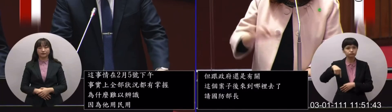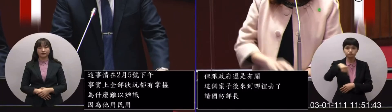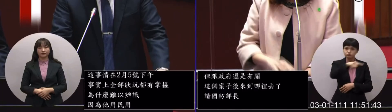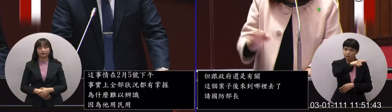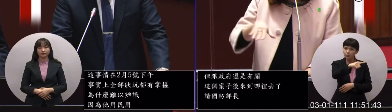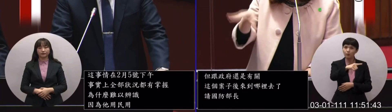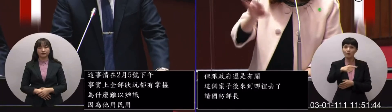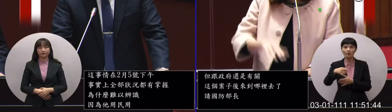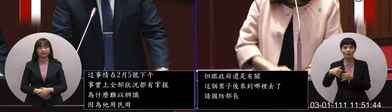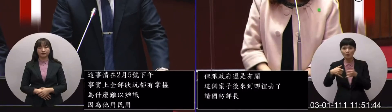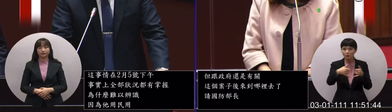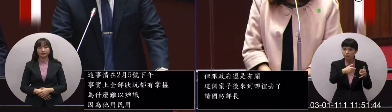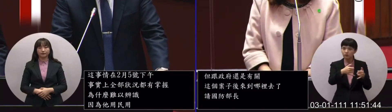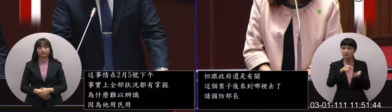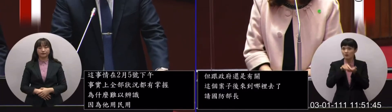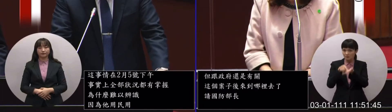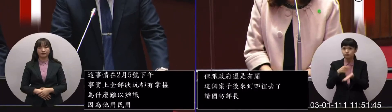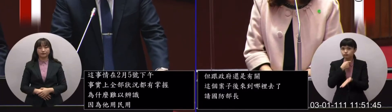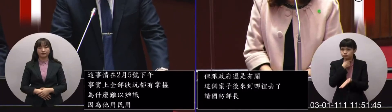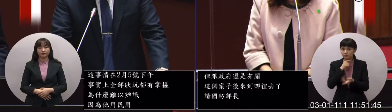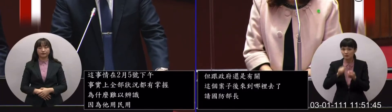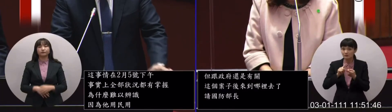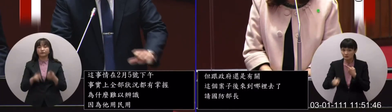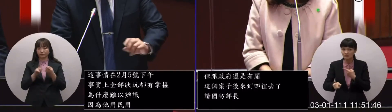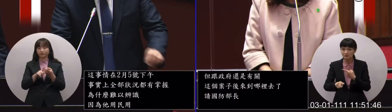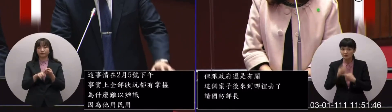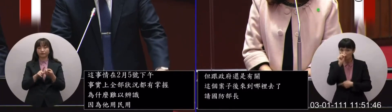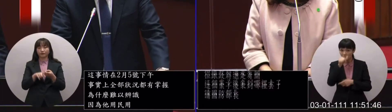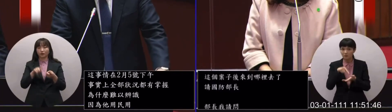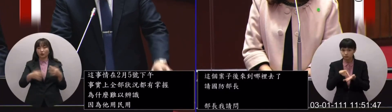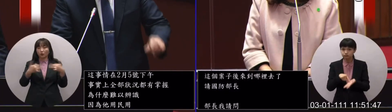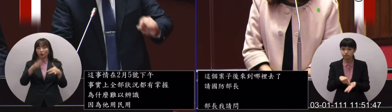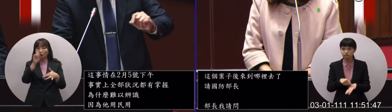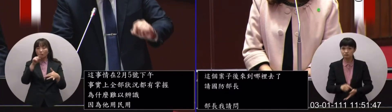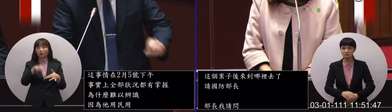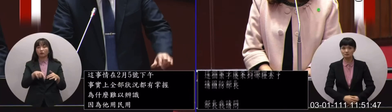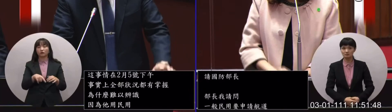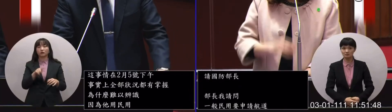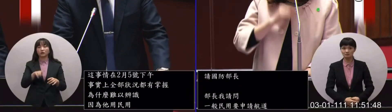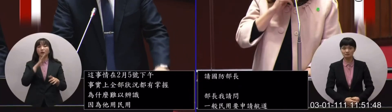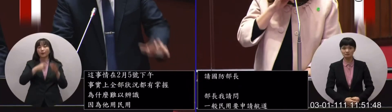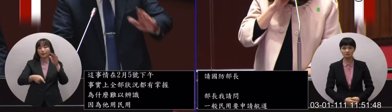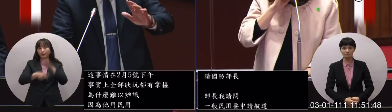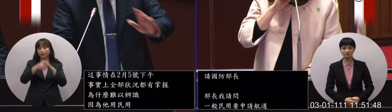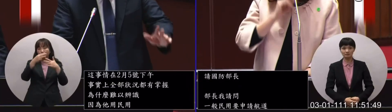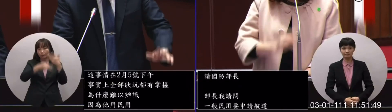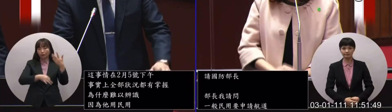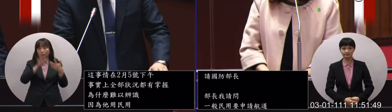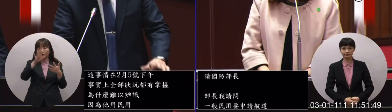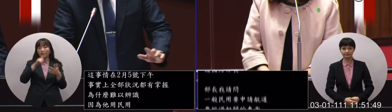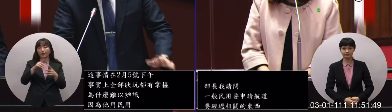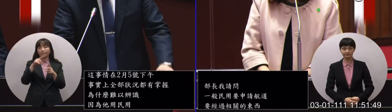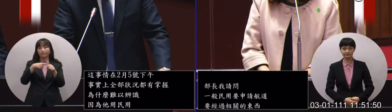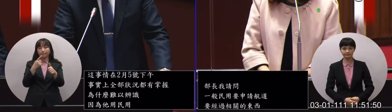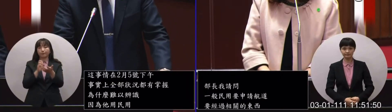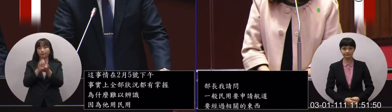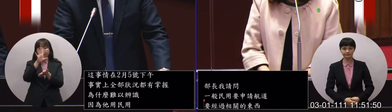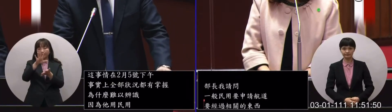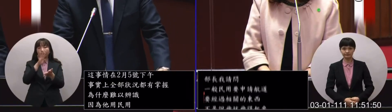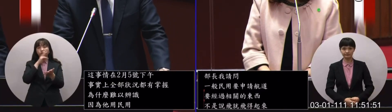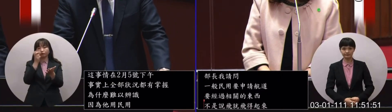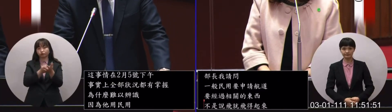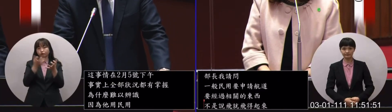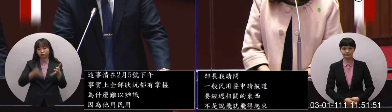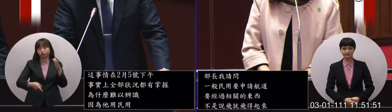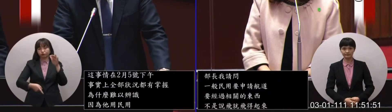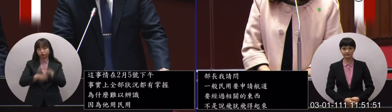这个东西？它不是说飞就可以飞起来嘛？ 没有错，就问题就出在这点，他这回违反了规定，没有告知，就严重的一个